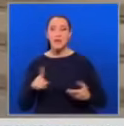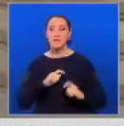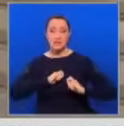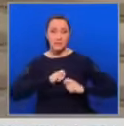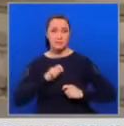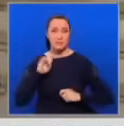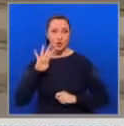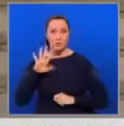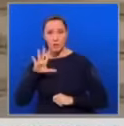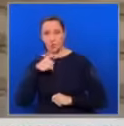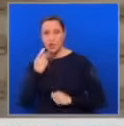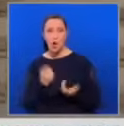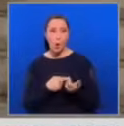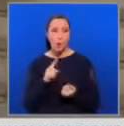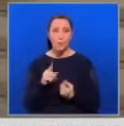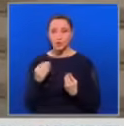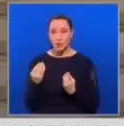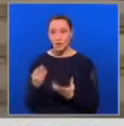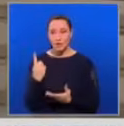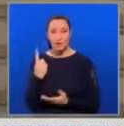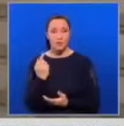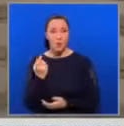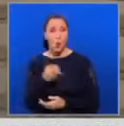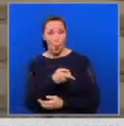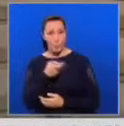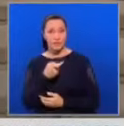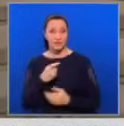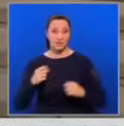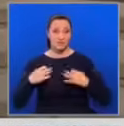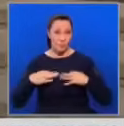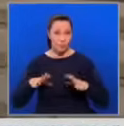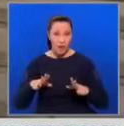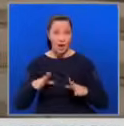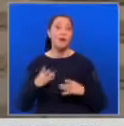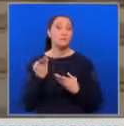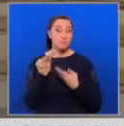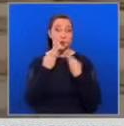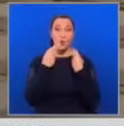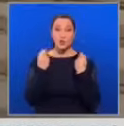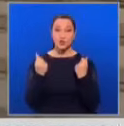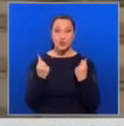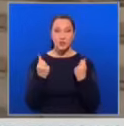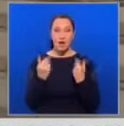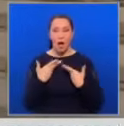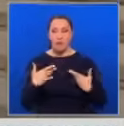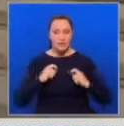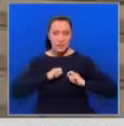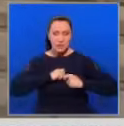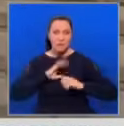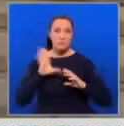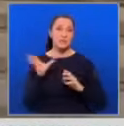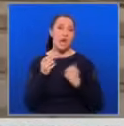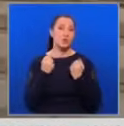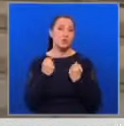четири-пет години колко може да дадете на един убият свобода и да го лишите а ние страдаме цял